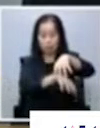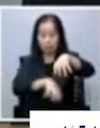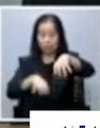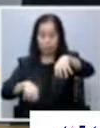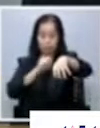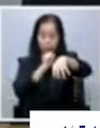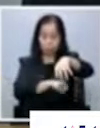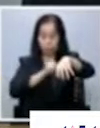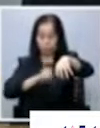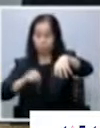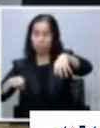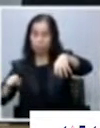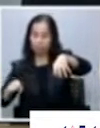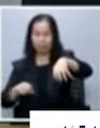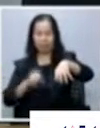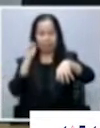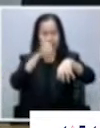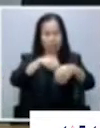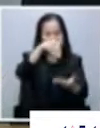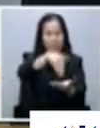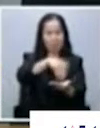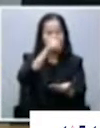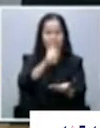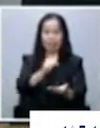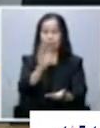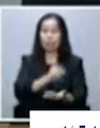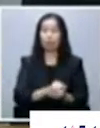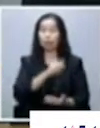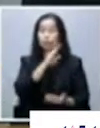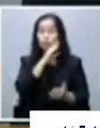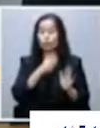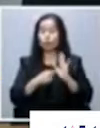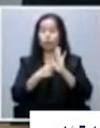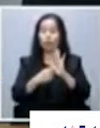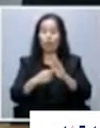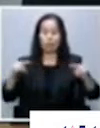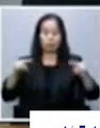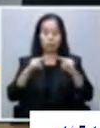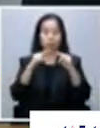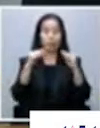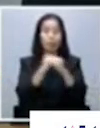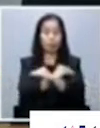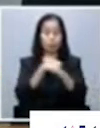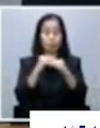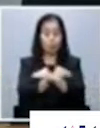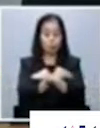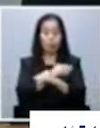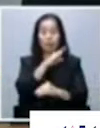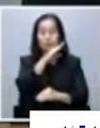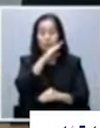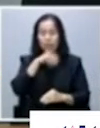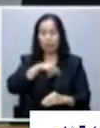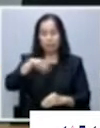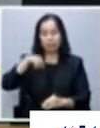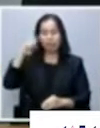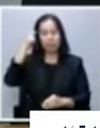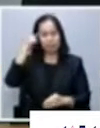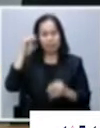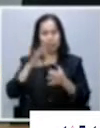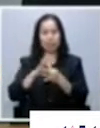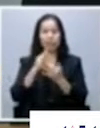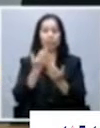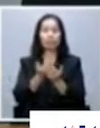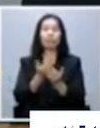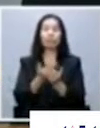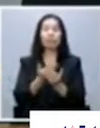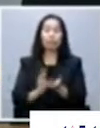ากระทรวงคมนาคมนะครับยกตัวอย่างถ้าเราให้ความเห็นชอบกับงบประมาณในส่วนของกรมทางหลวง